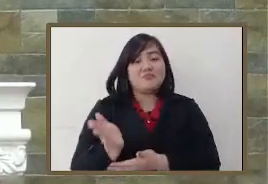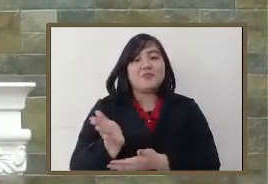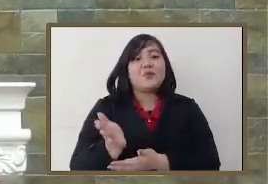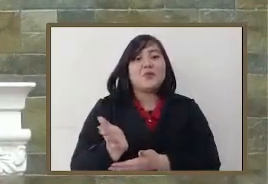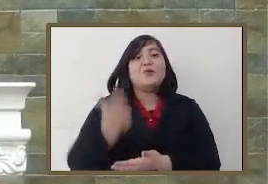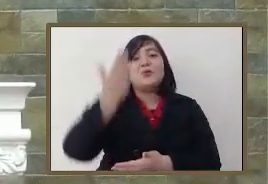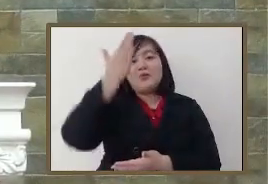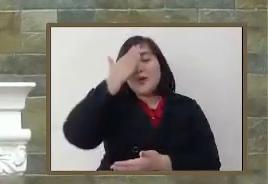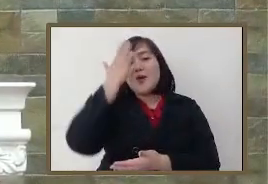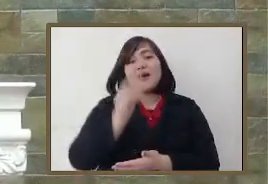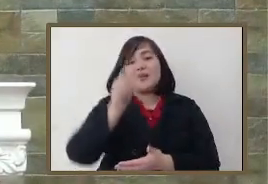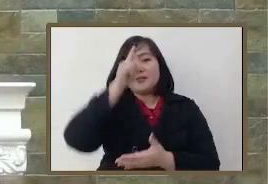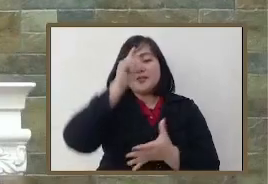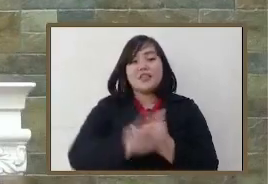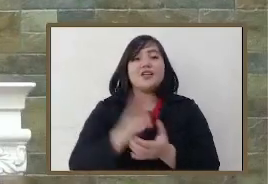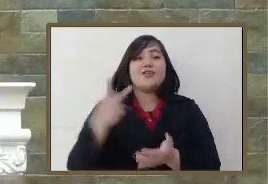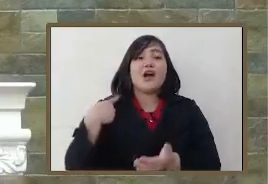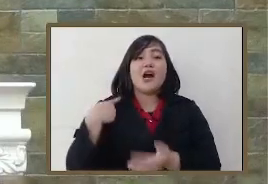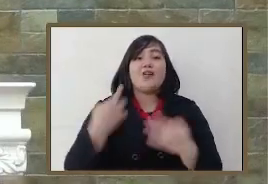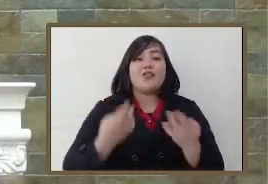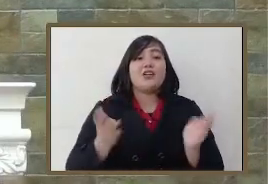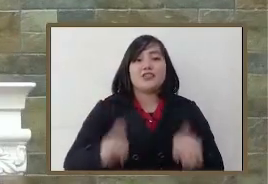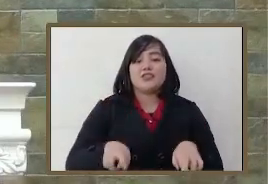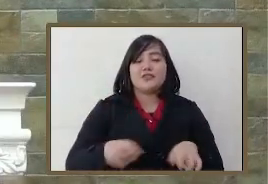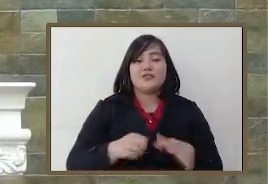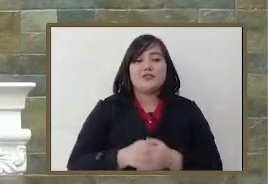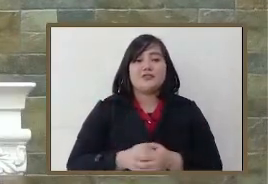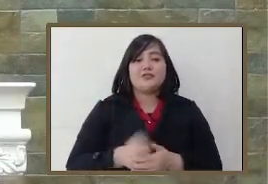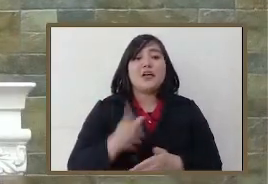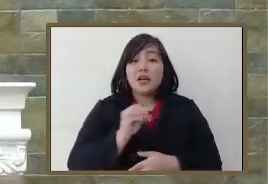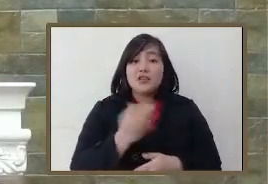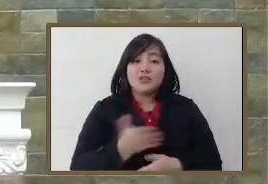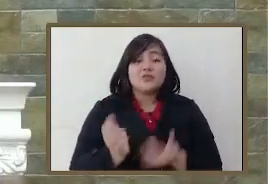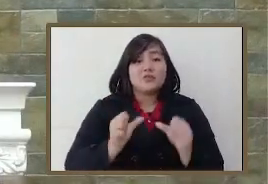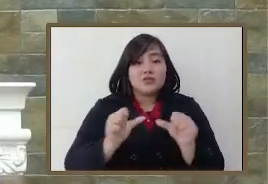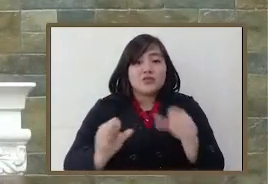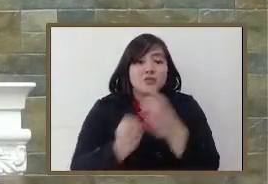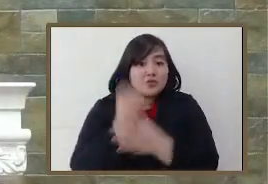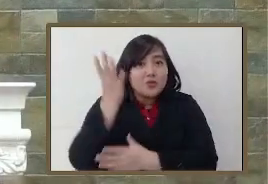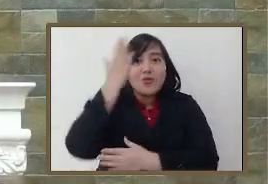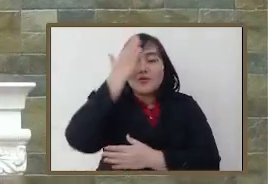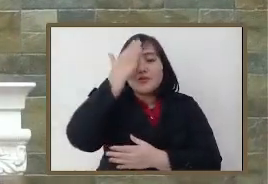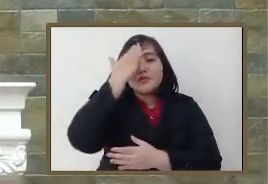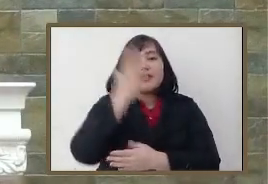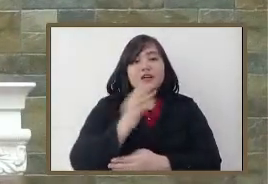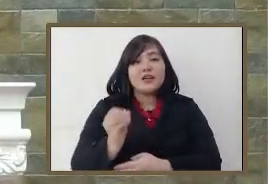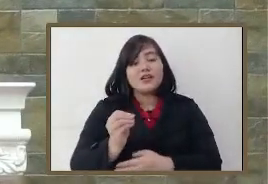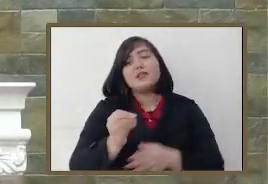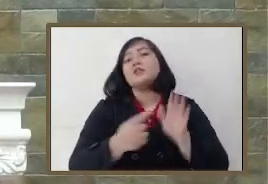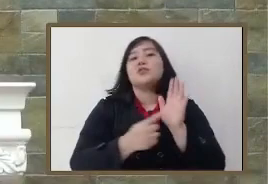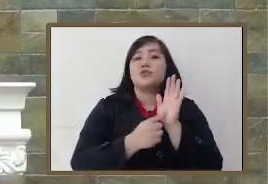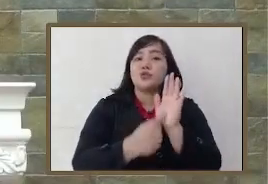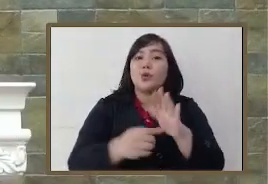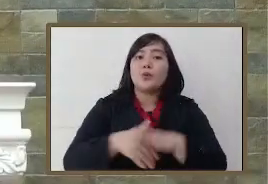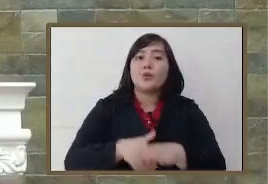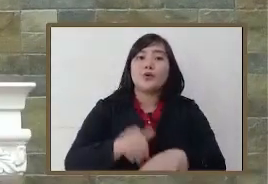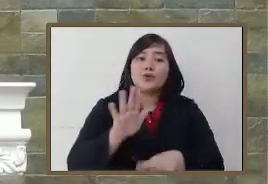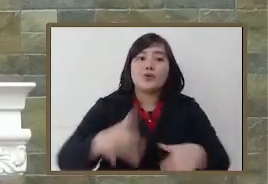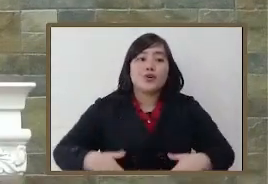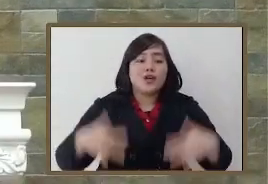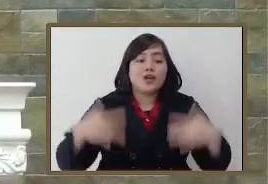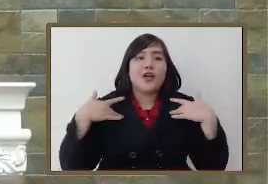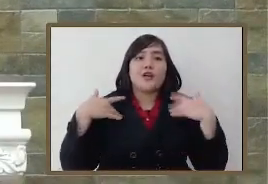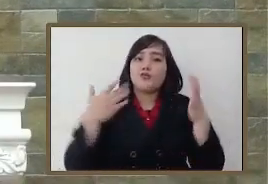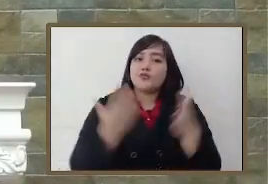ang iyong kaalaman, nag-abound ang iyong kaalaman, na ilalagay mo yan, nakikita sa'yo, nagmamanifest sa pamagitan ng mga bunga